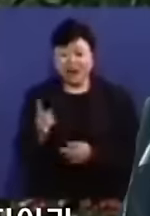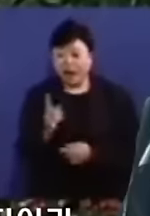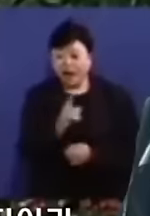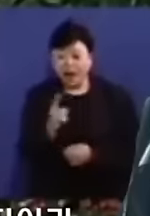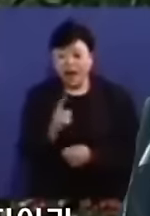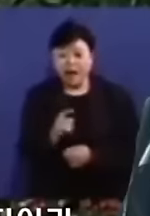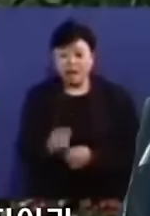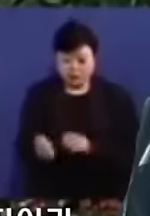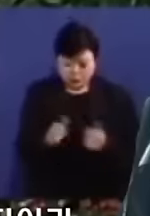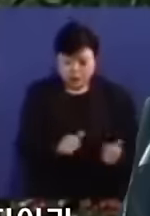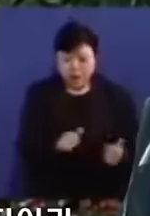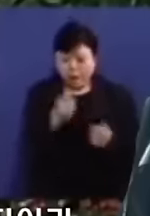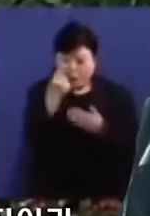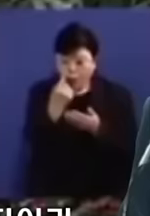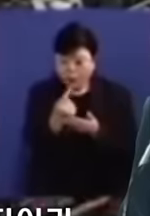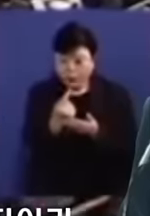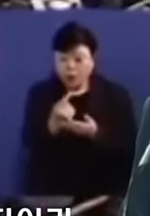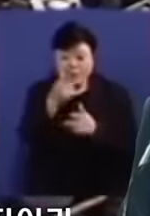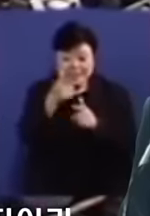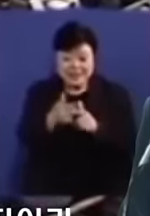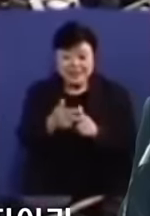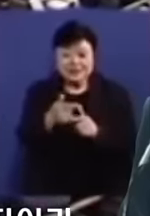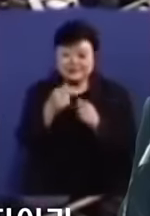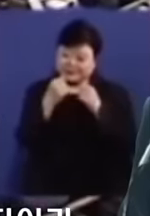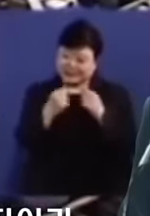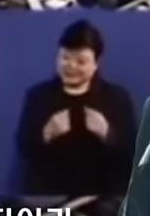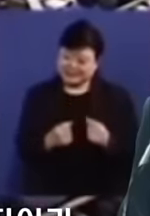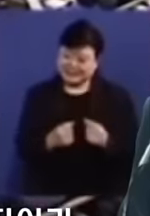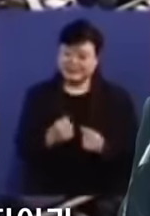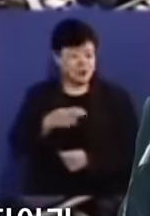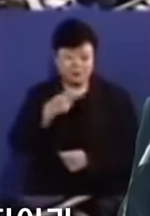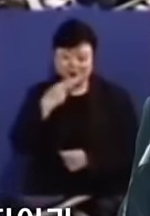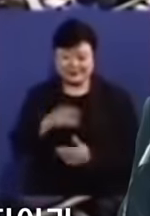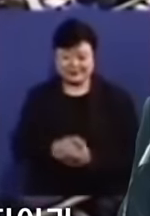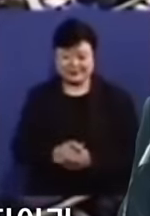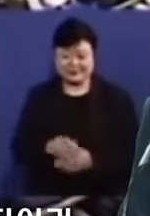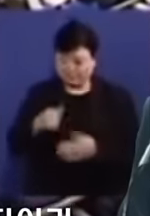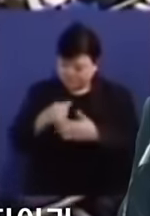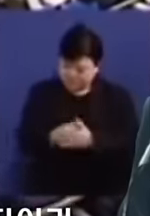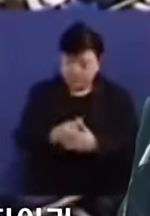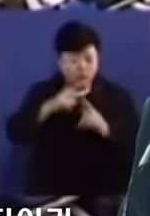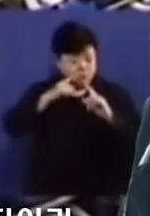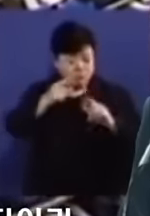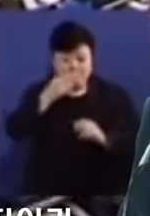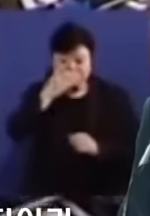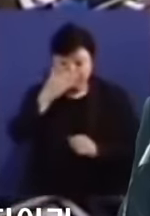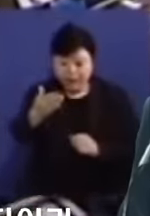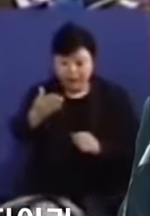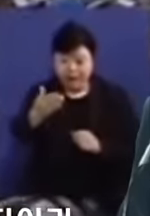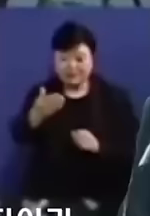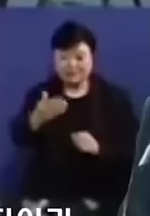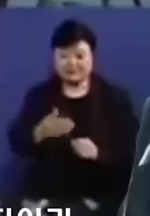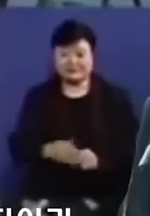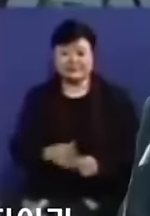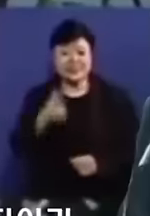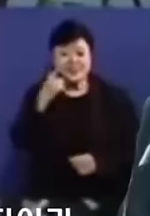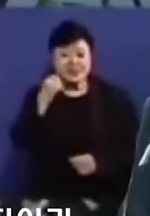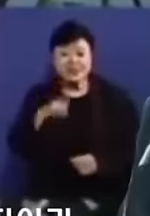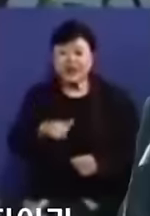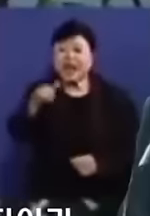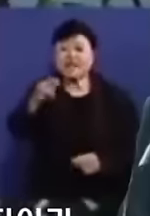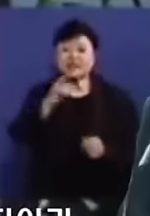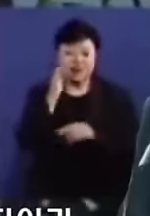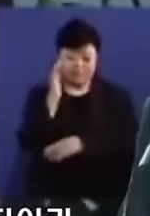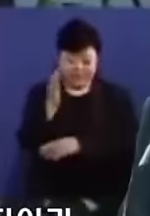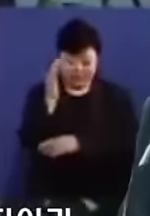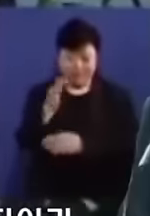아무리 사망이 다가와도 예수님만 계시면 까딱없다 담대하게 말할 수가 있는 것입니다. 이번에 제가 일본에 가서도 늘 말한